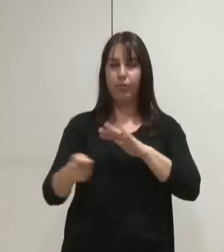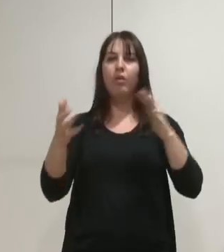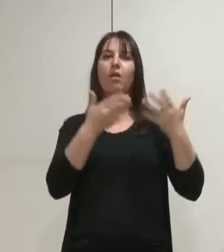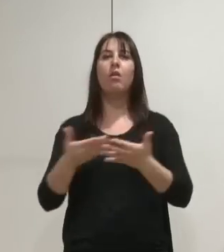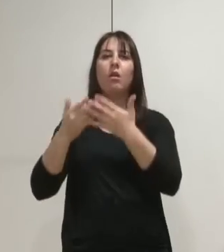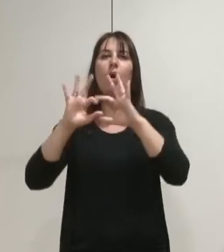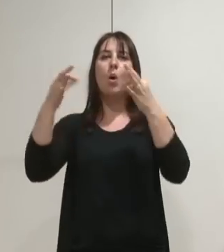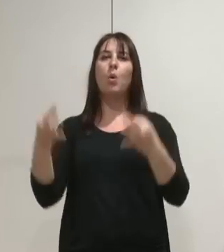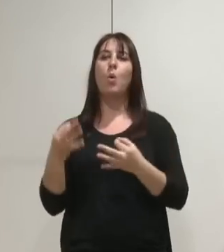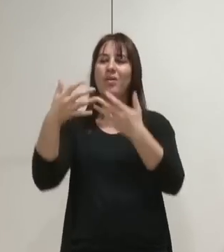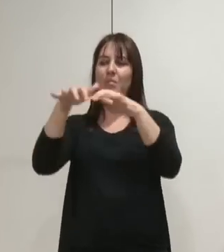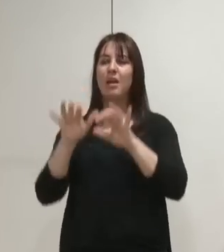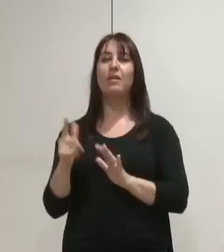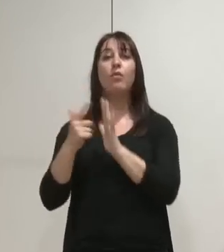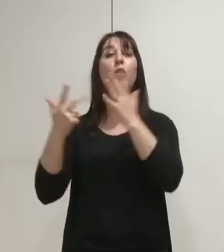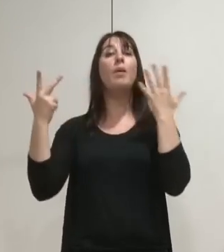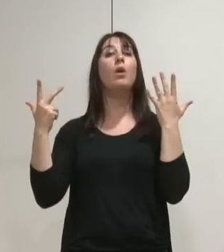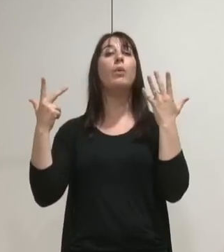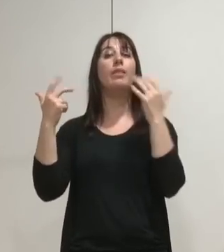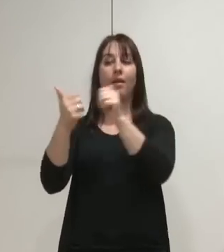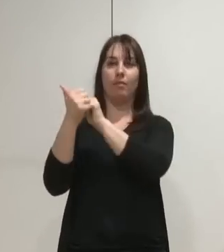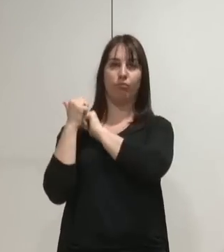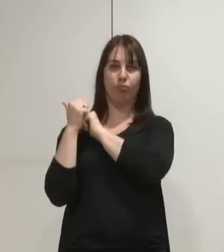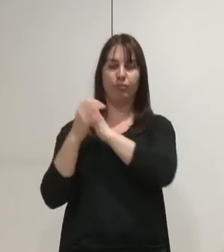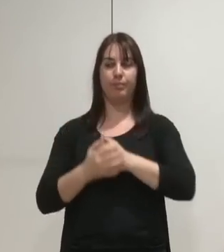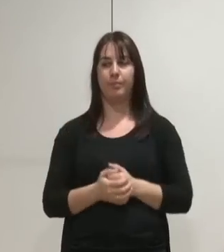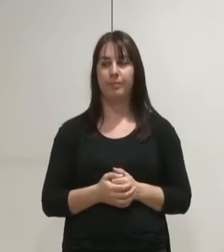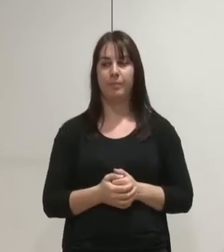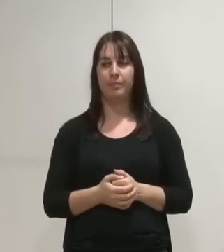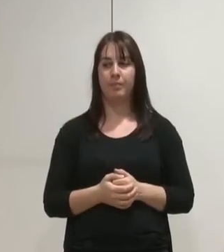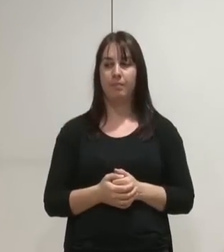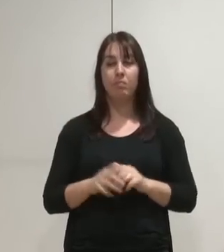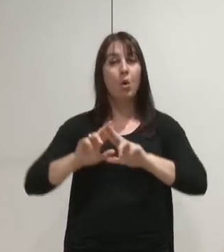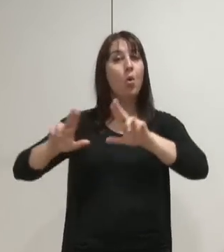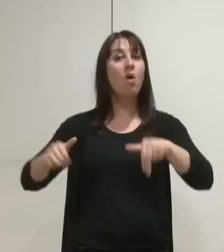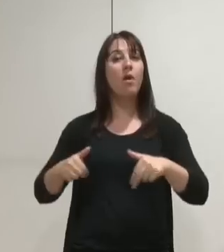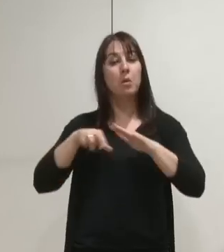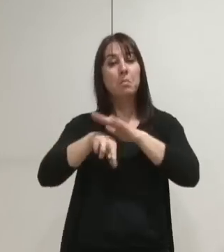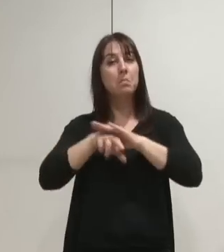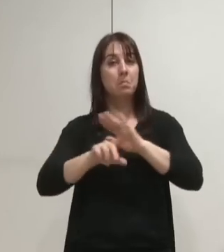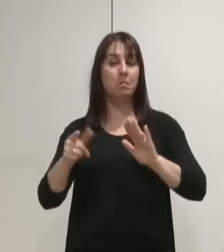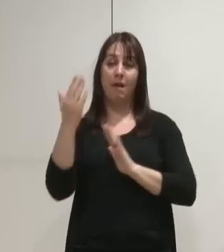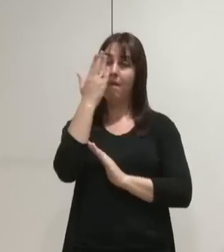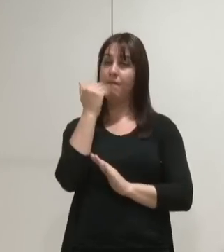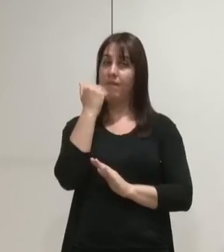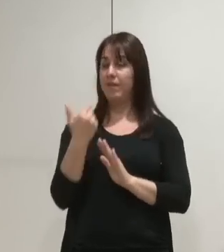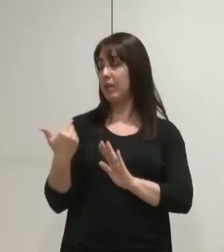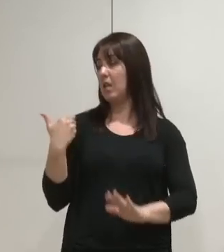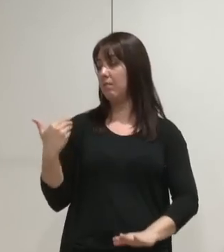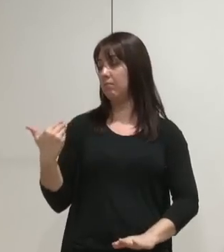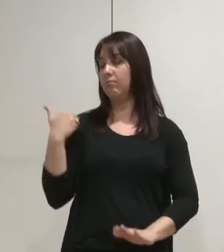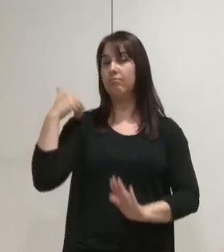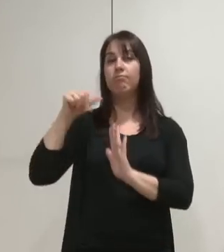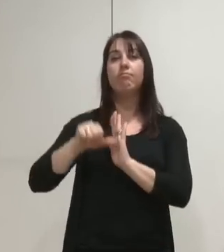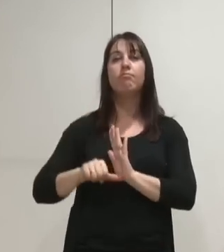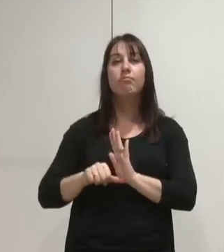administratif 2008 dans l'attente de l'actualisation de ces conventions en février dernier il vous a